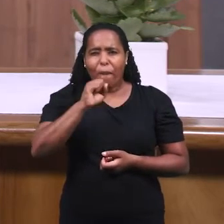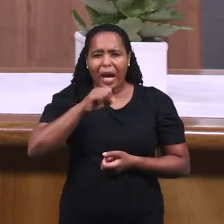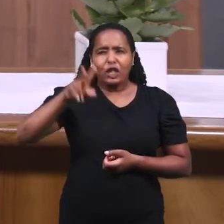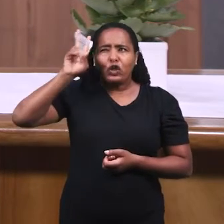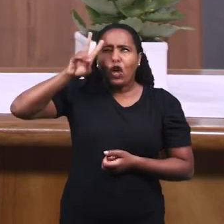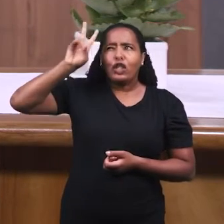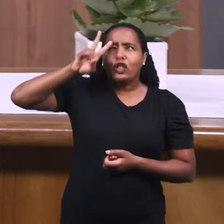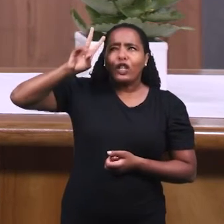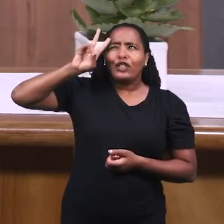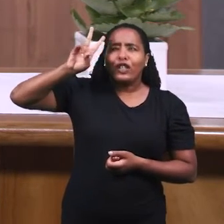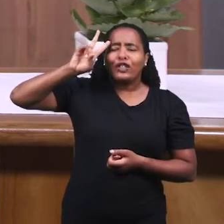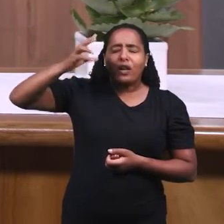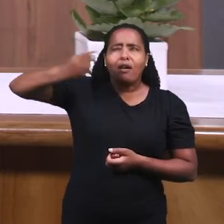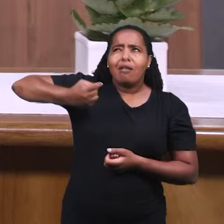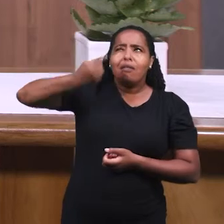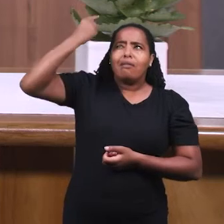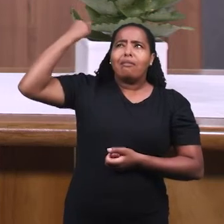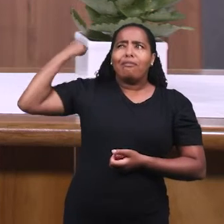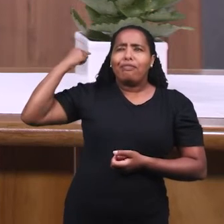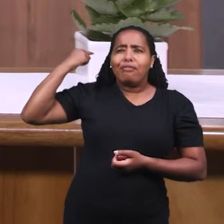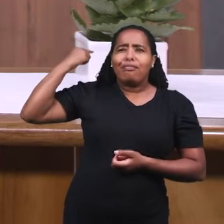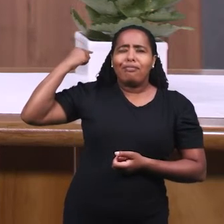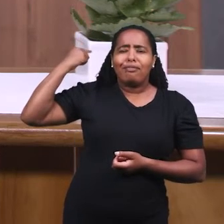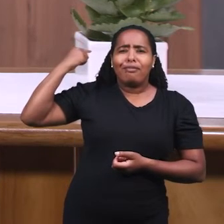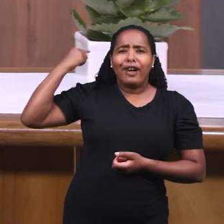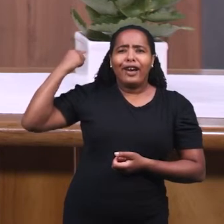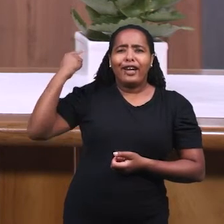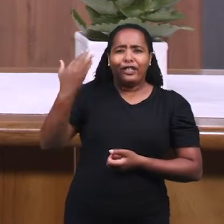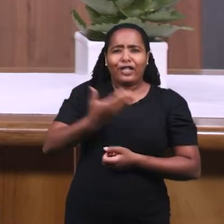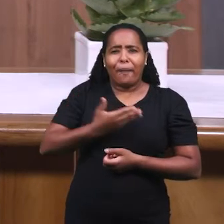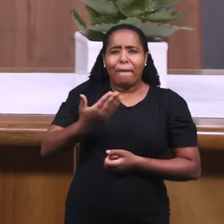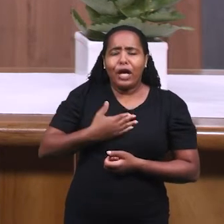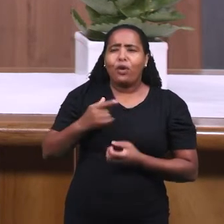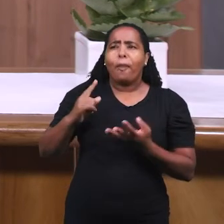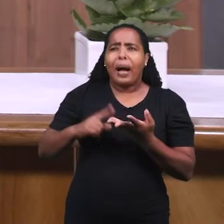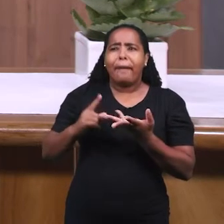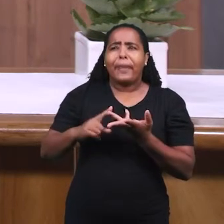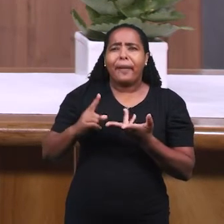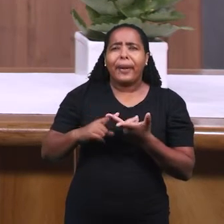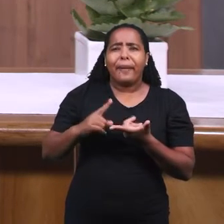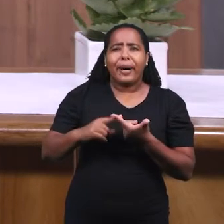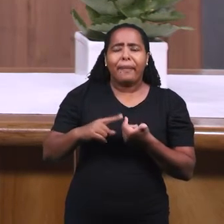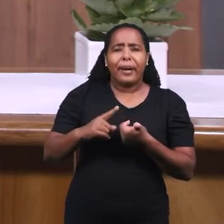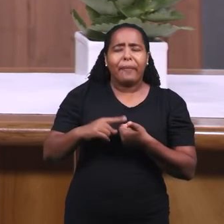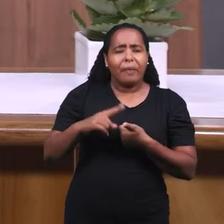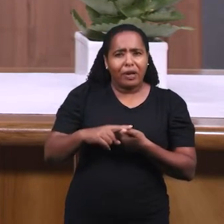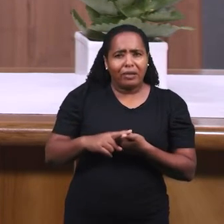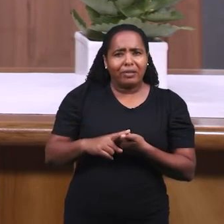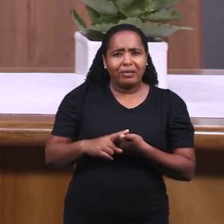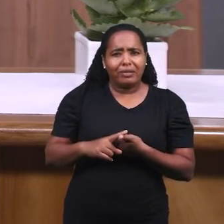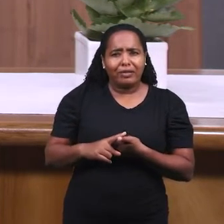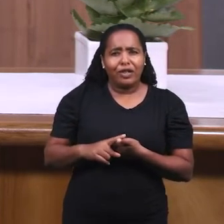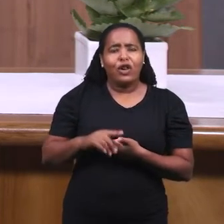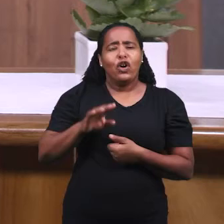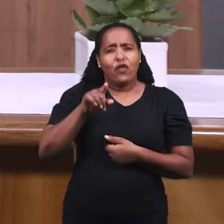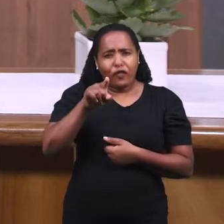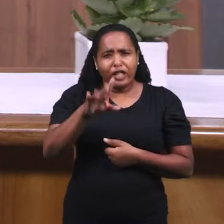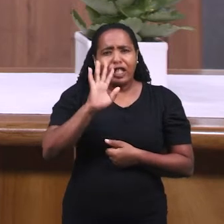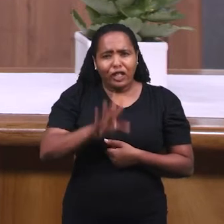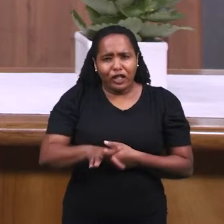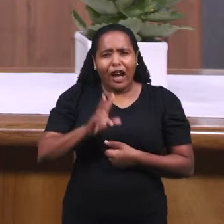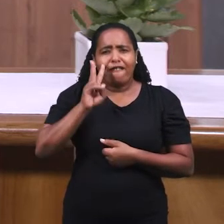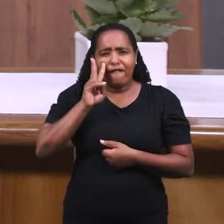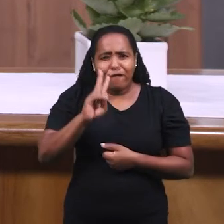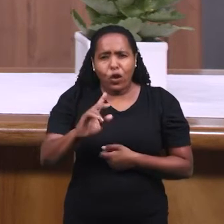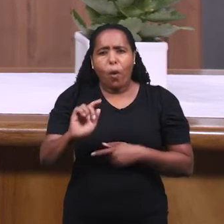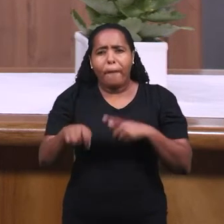Отец твой рассказывал о нем много историй. Может, ты знаешь какие-то факты. Ты уже увидел,